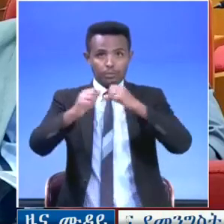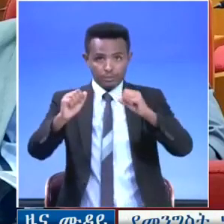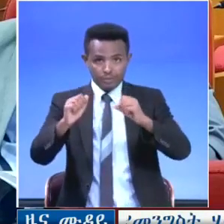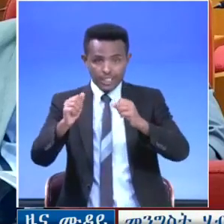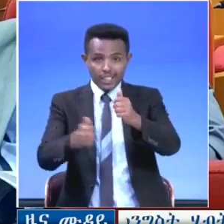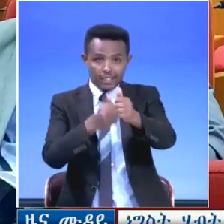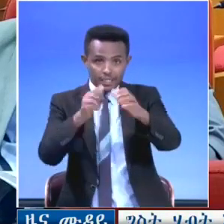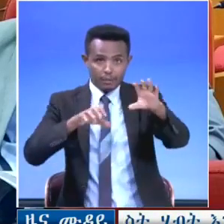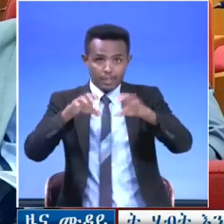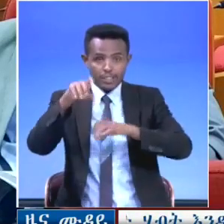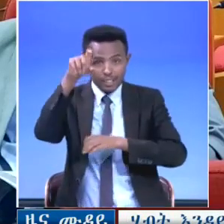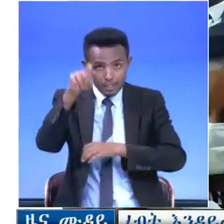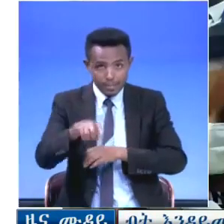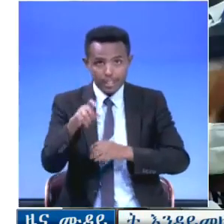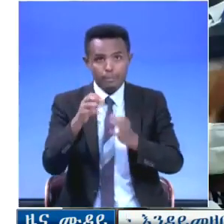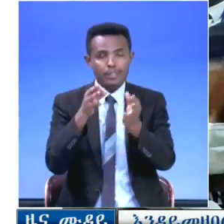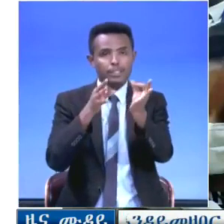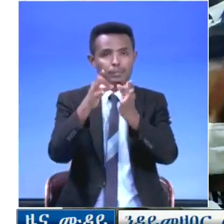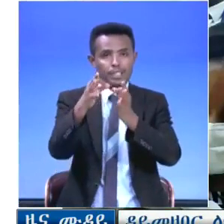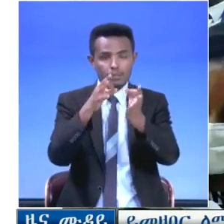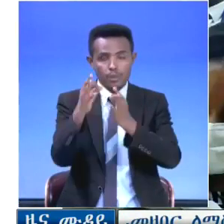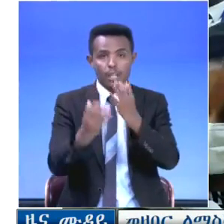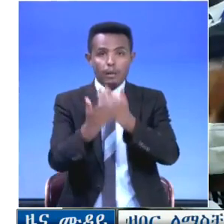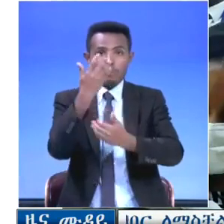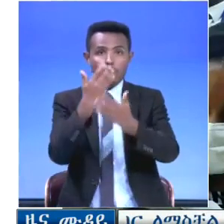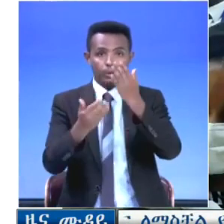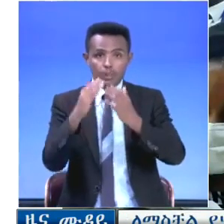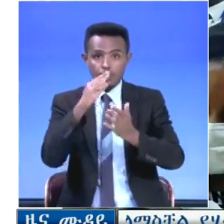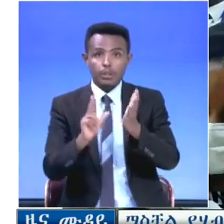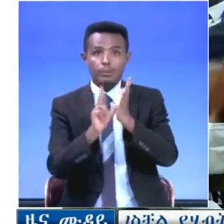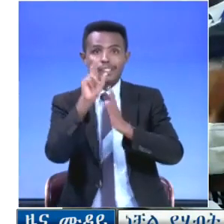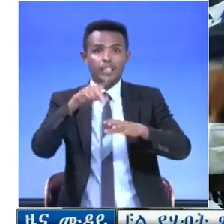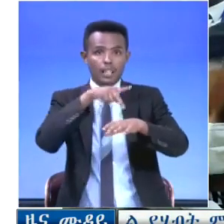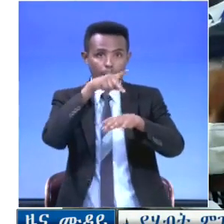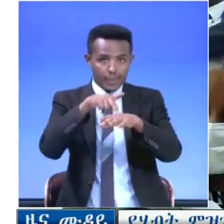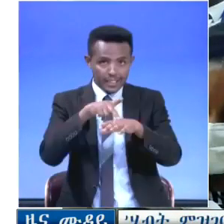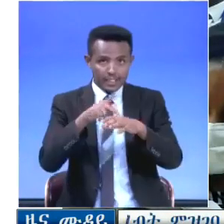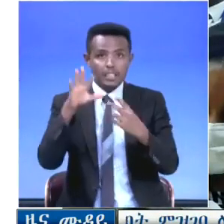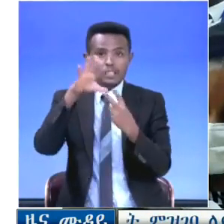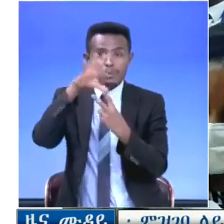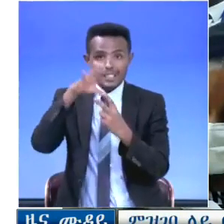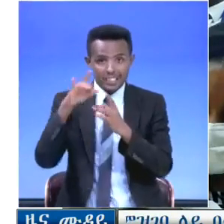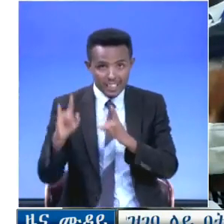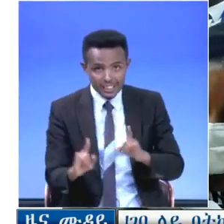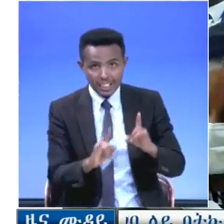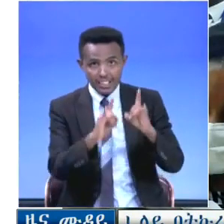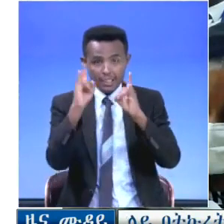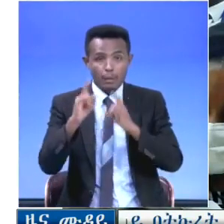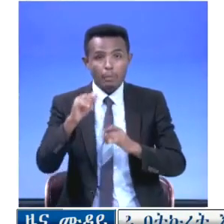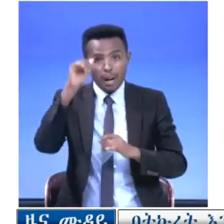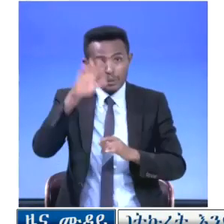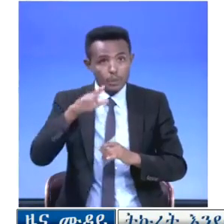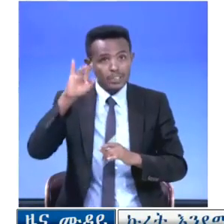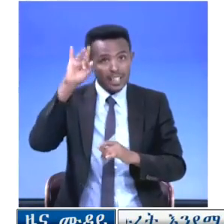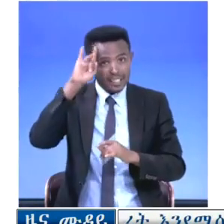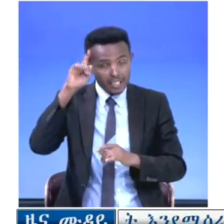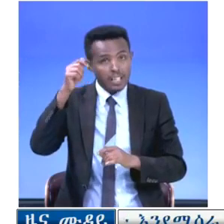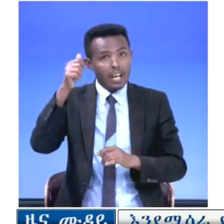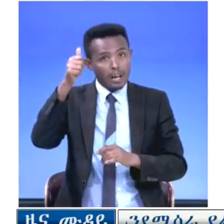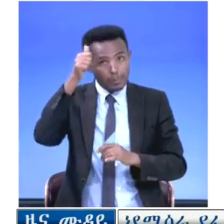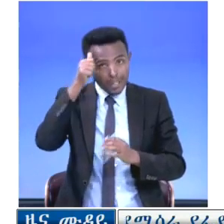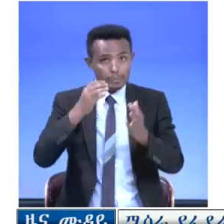ክትትል ማድረግ እንደሚገባቸውም ተመላክቷል። በውይይቱ የብልጽግና ፓርቲ የምርጫ ስትራቴጂ በአቶ ዛዲግ አብራ ቀርቦ